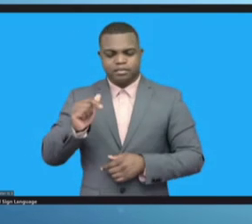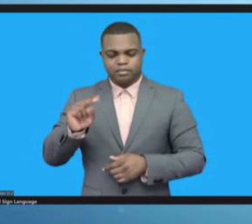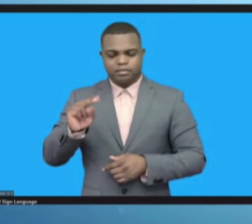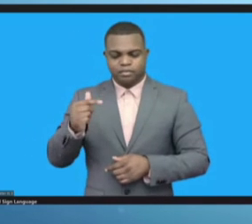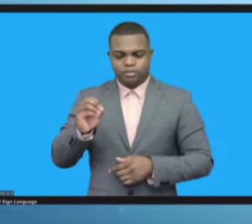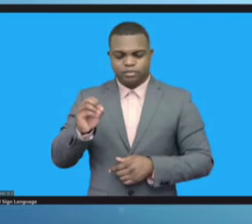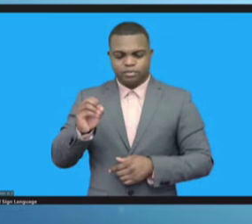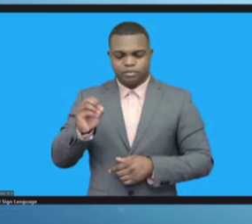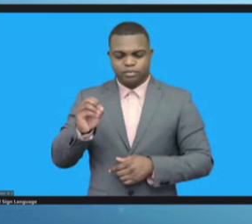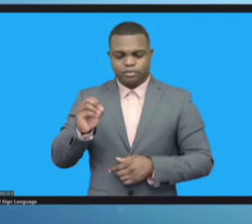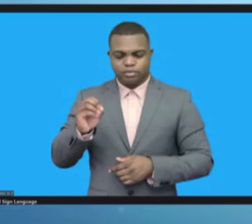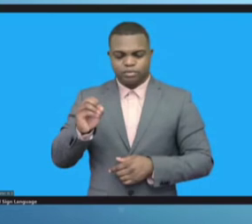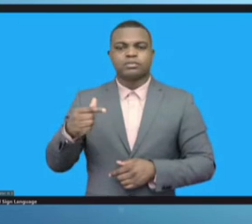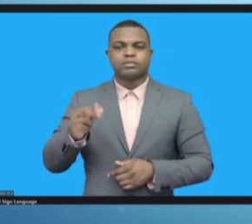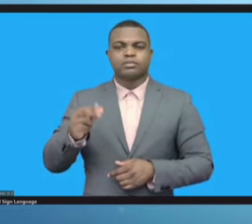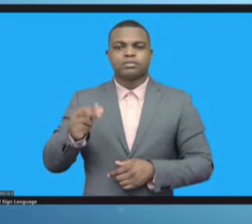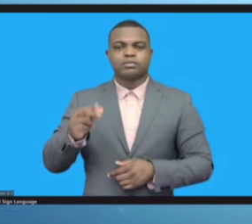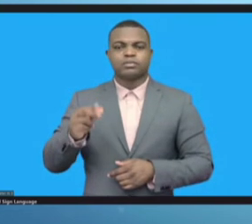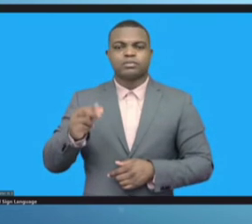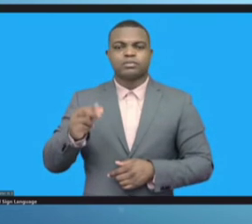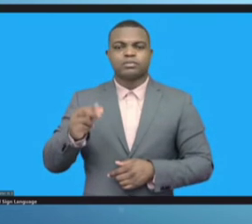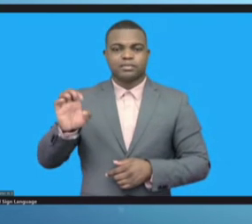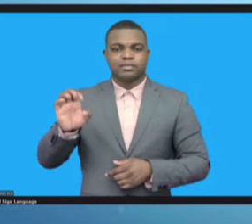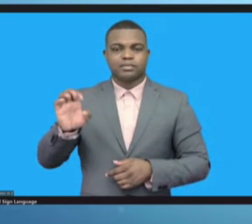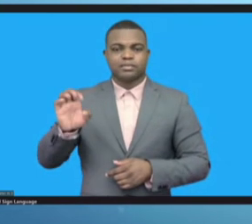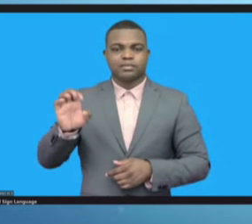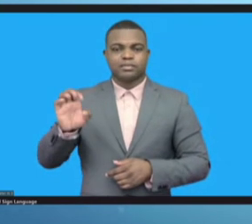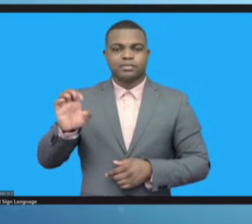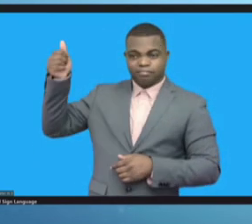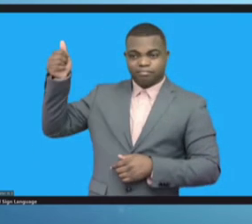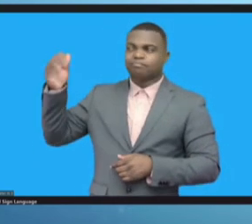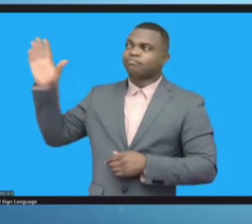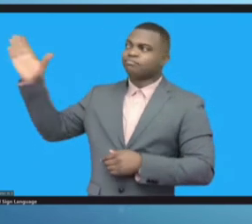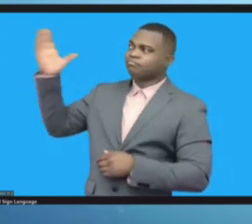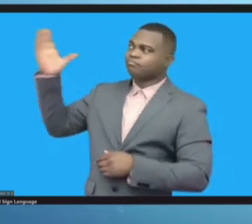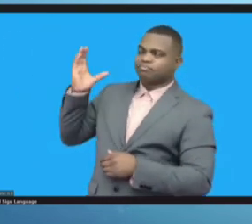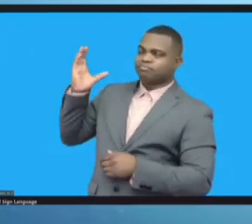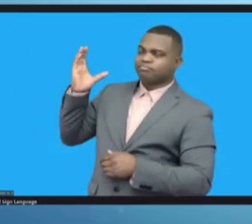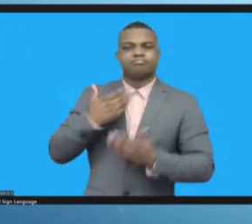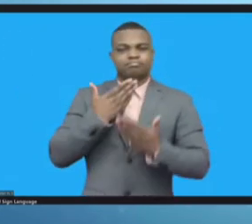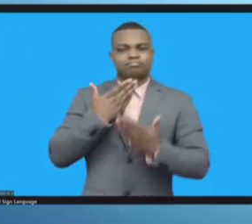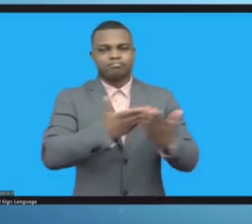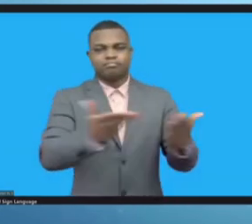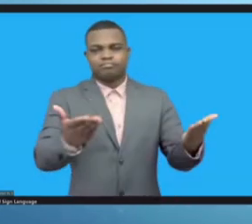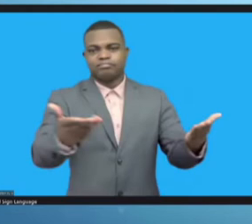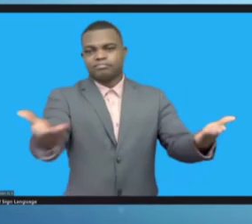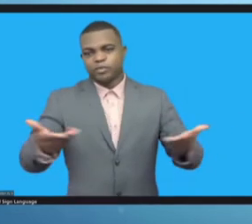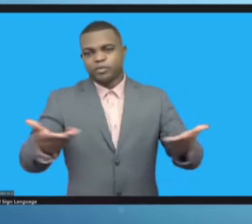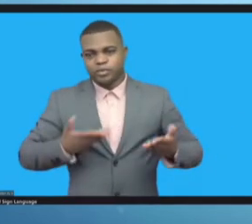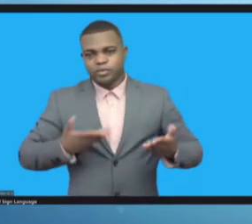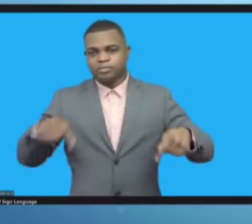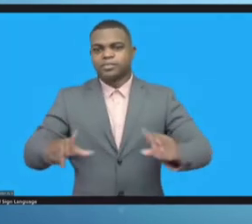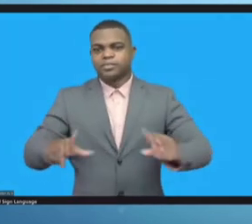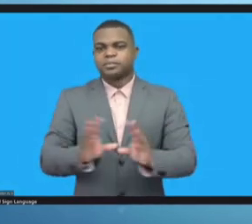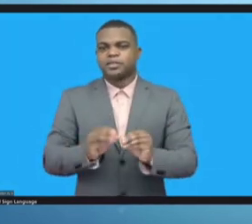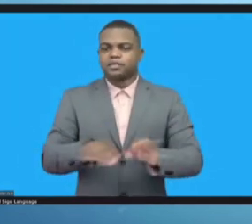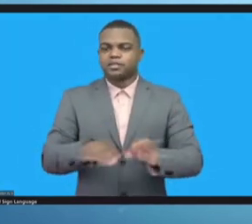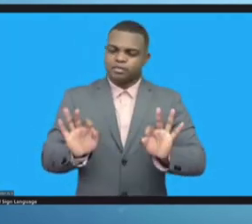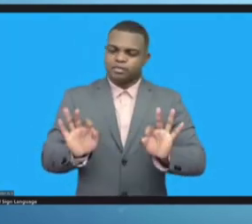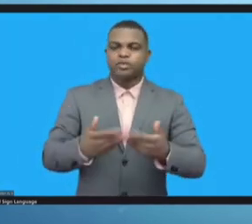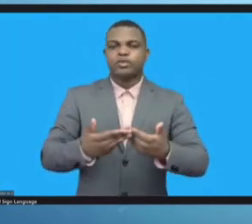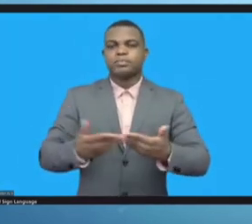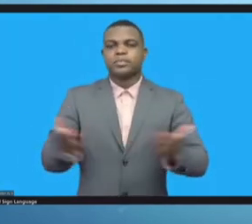forum sur la gouvernance de l'Internet. Le plaisir m'est choix d'inviter donc à notre secrétaire